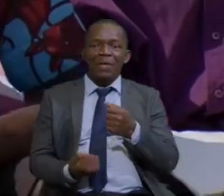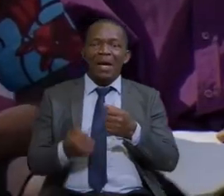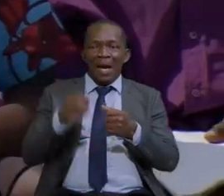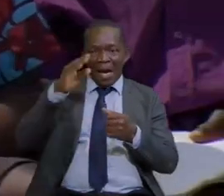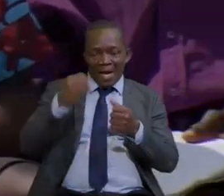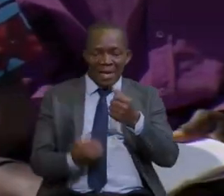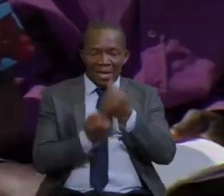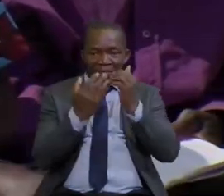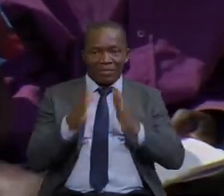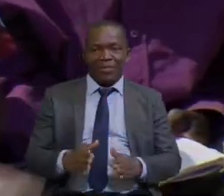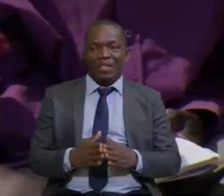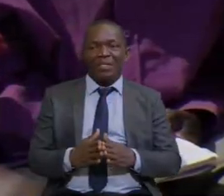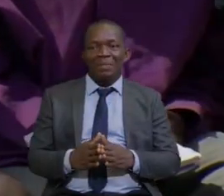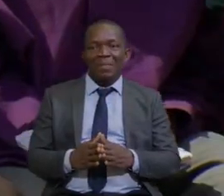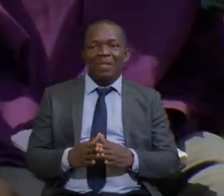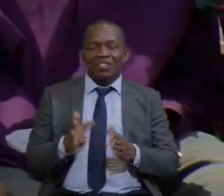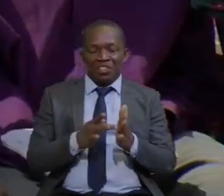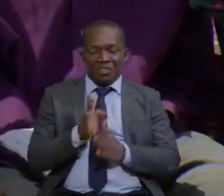Jésus-Christ le juste.